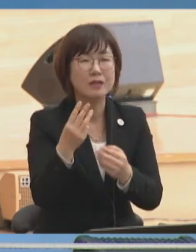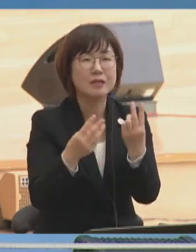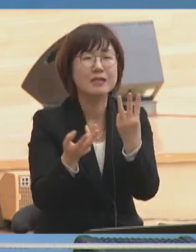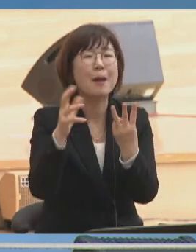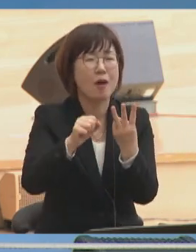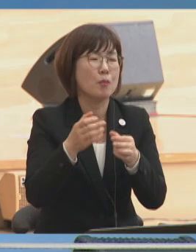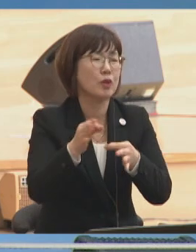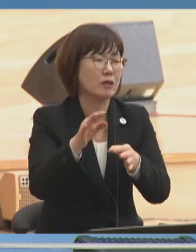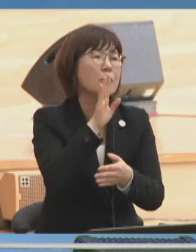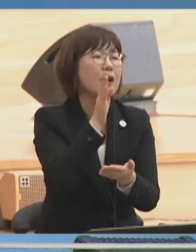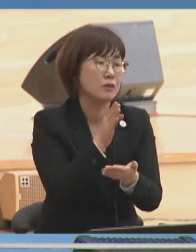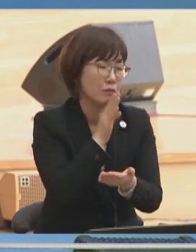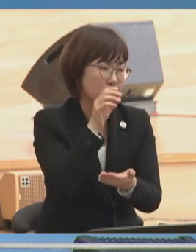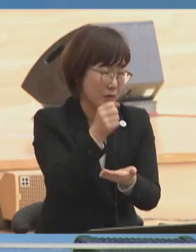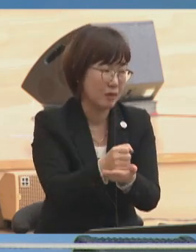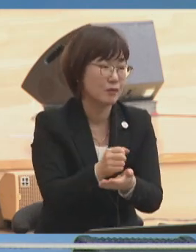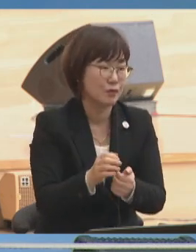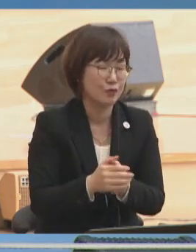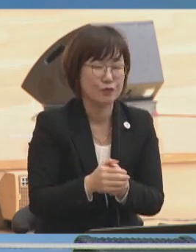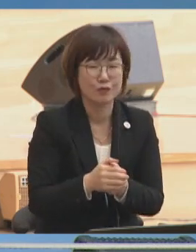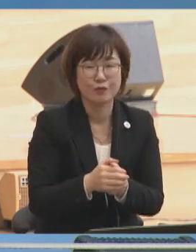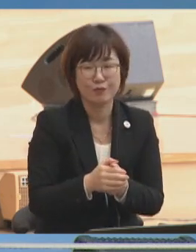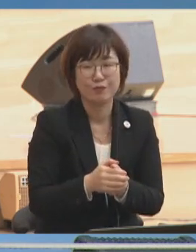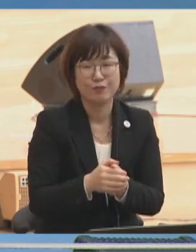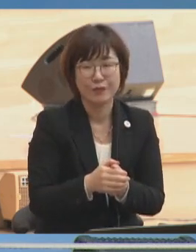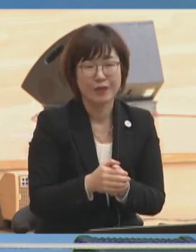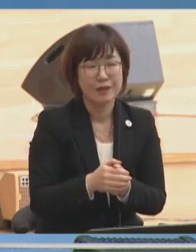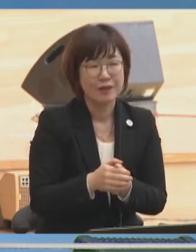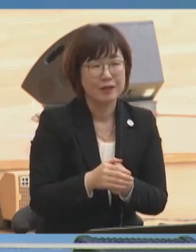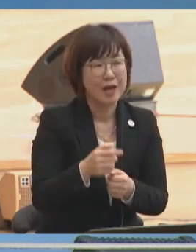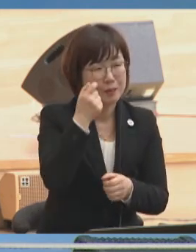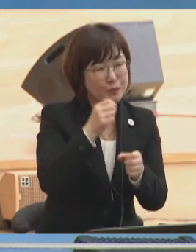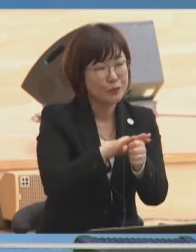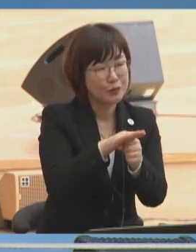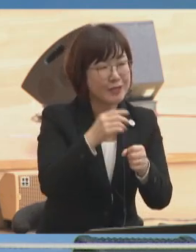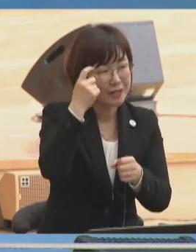고맙다고. 여러분 긍휼히 여기는 마음은,